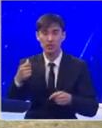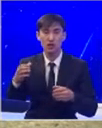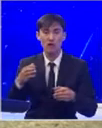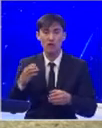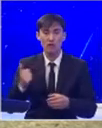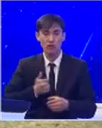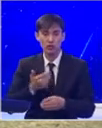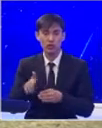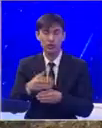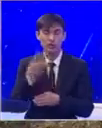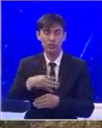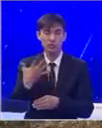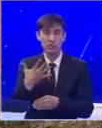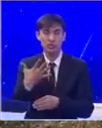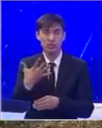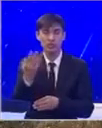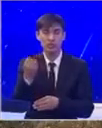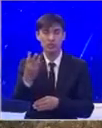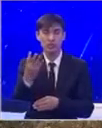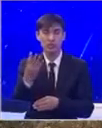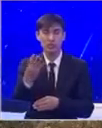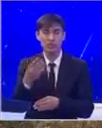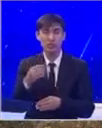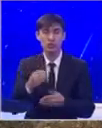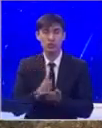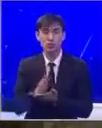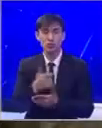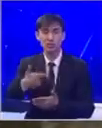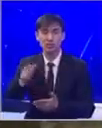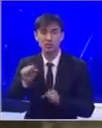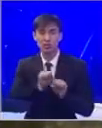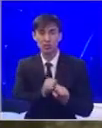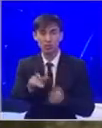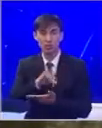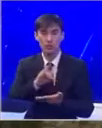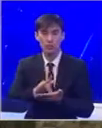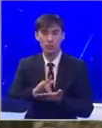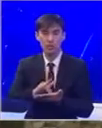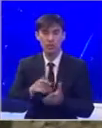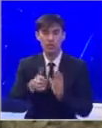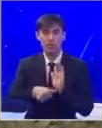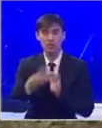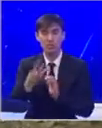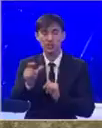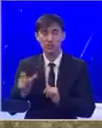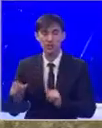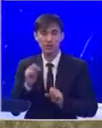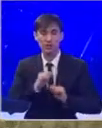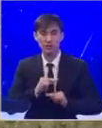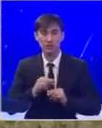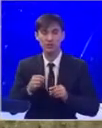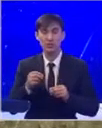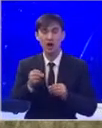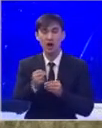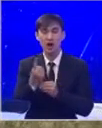5514 национальной гвардии а также службы гражданской защиты города всего 63 человека задействовано 11 единиц